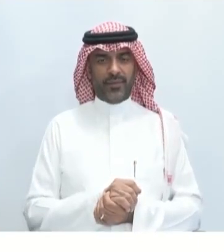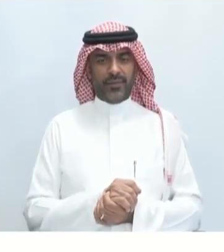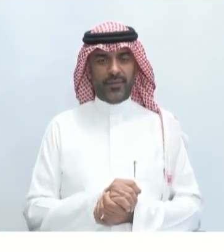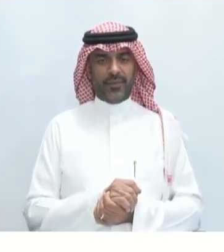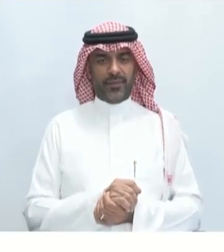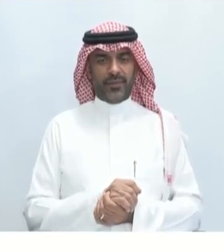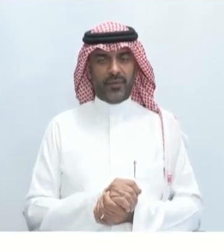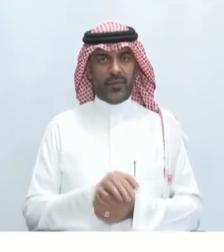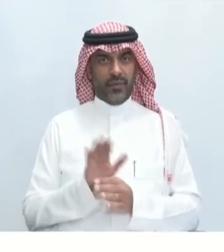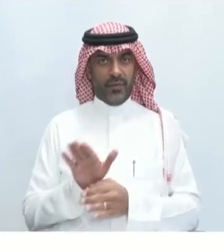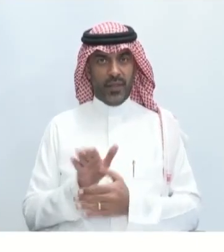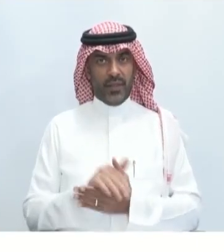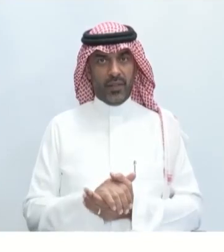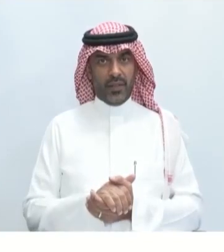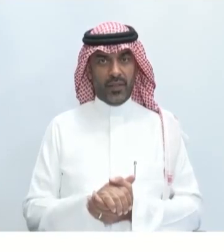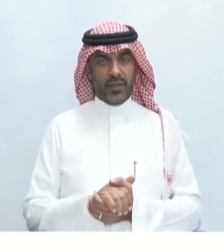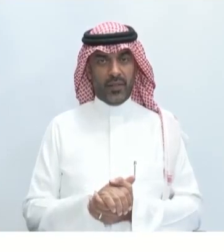وجدتم شيئا